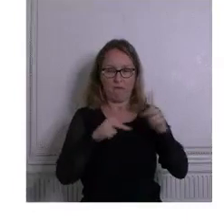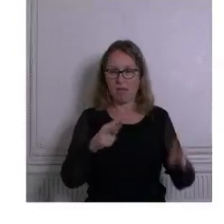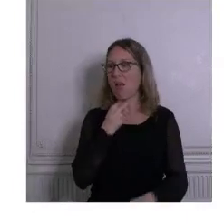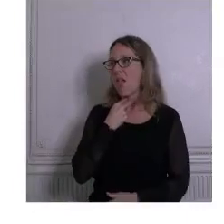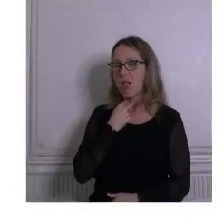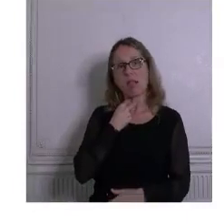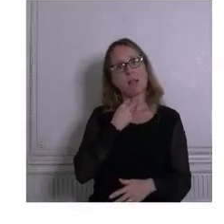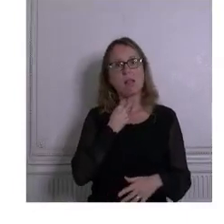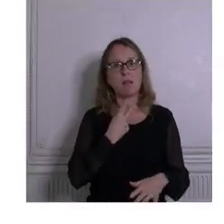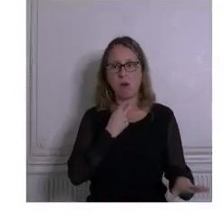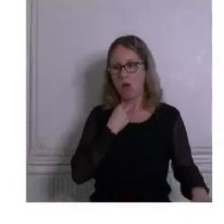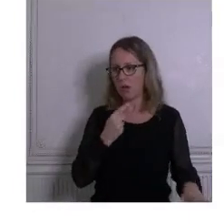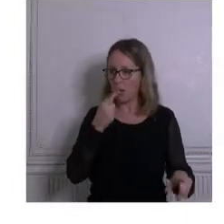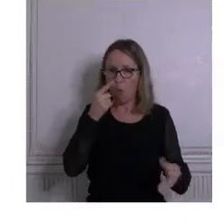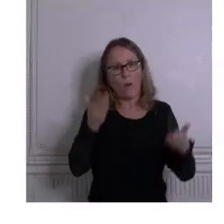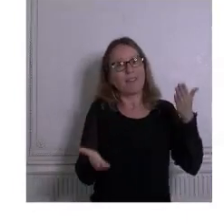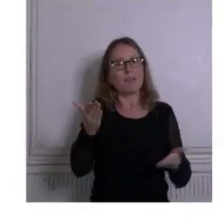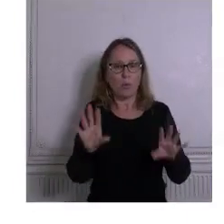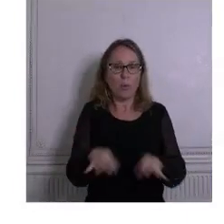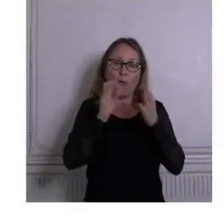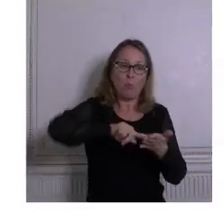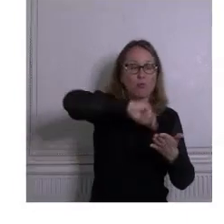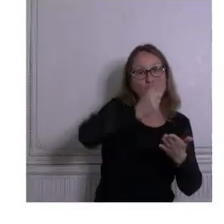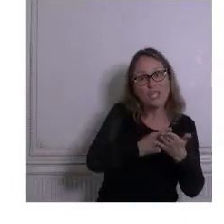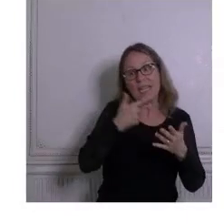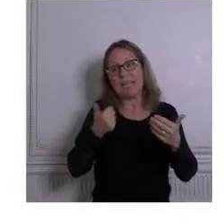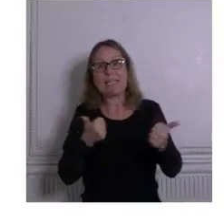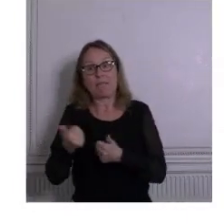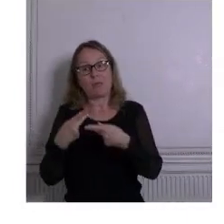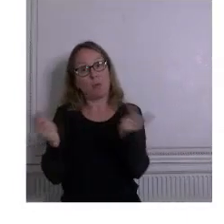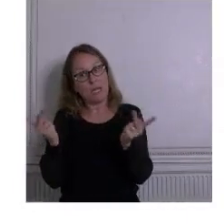dedans. J'espère que cela sera fait de façon